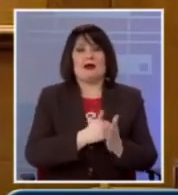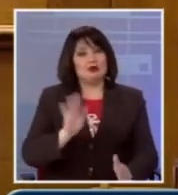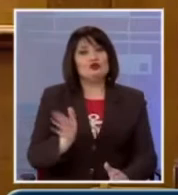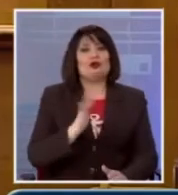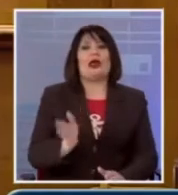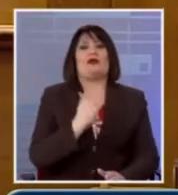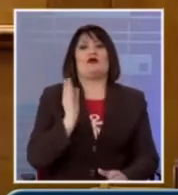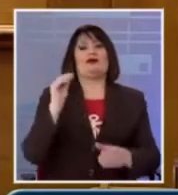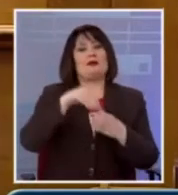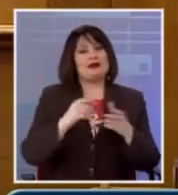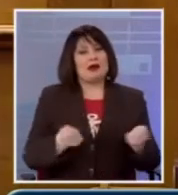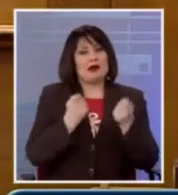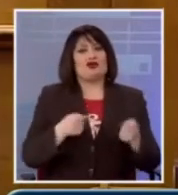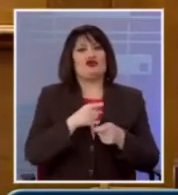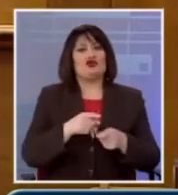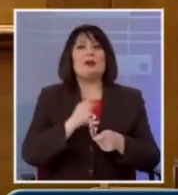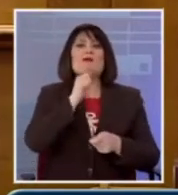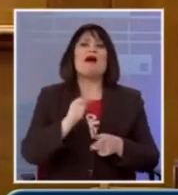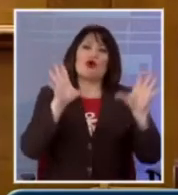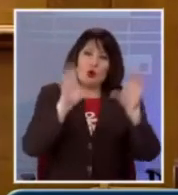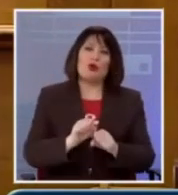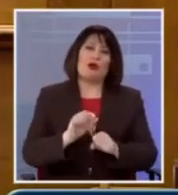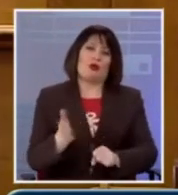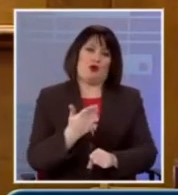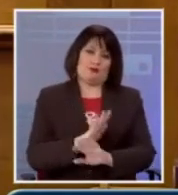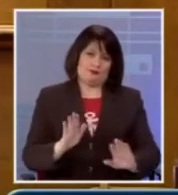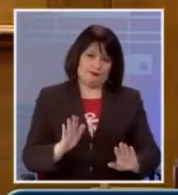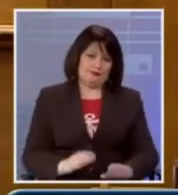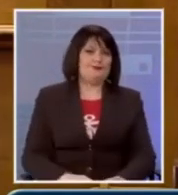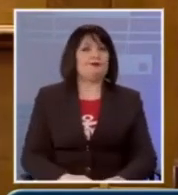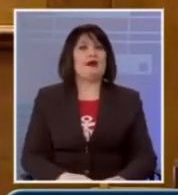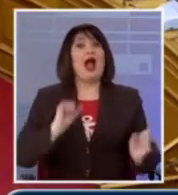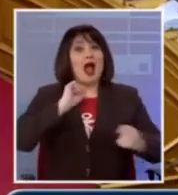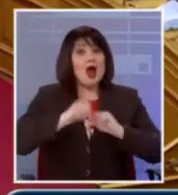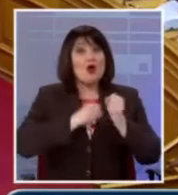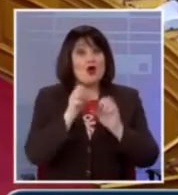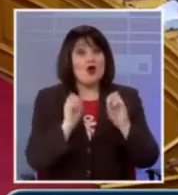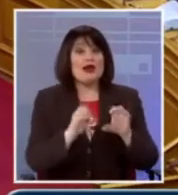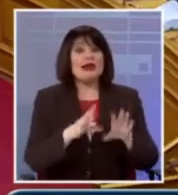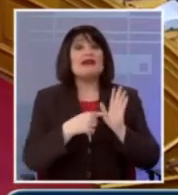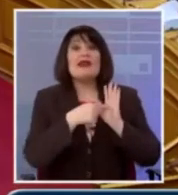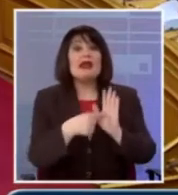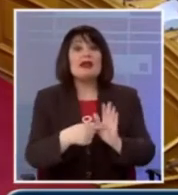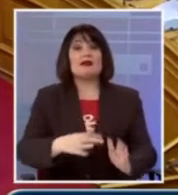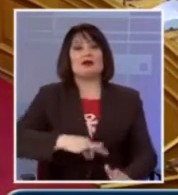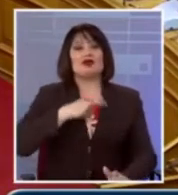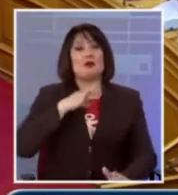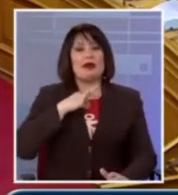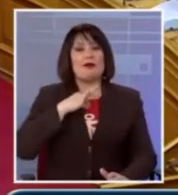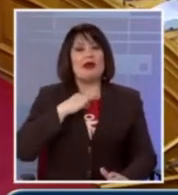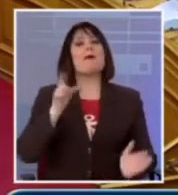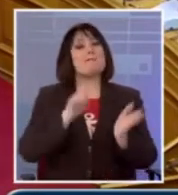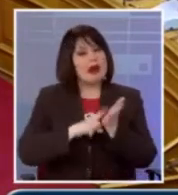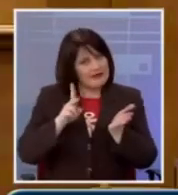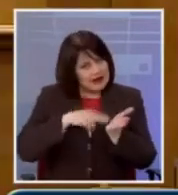που εργάζονταν στην ΕΡΤ την ημέρα του Μαύρου. Ο αγώνας τους διδάσκει αξιοπρέπεια και απαιτεί άμεση